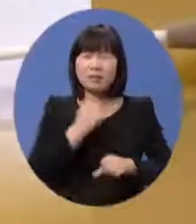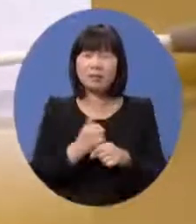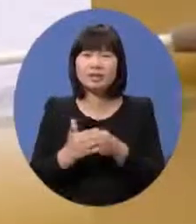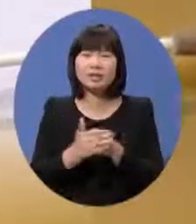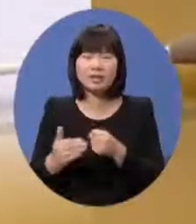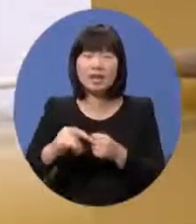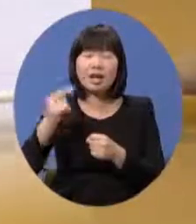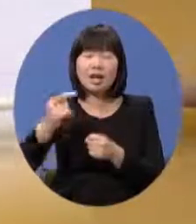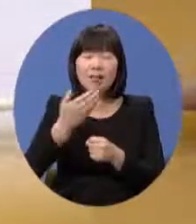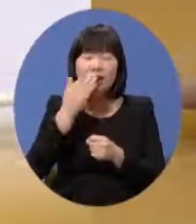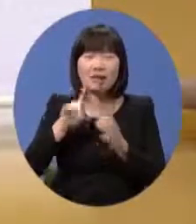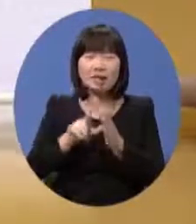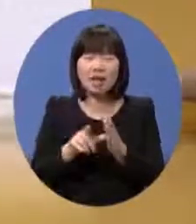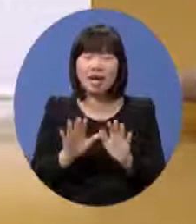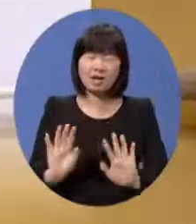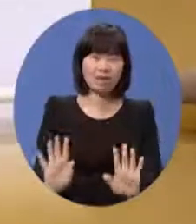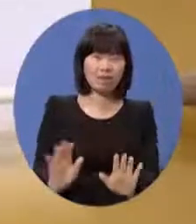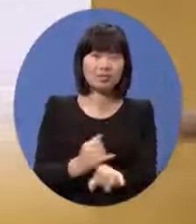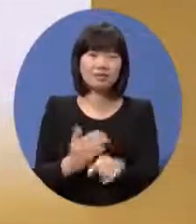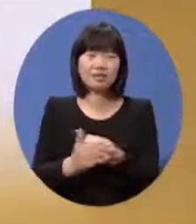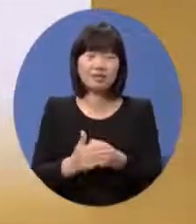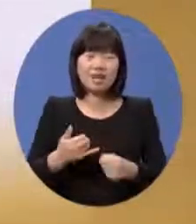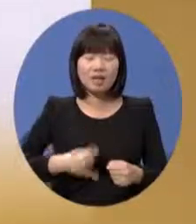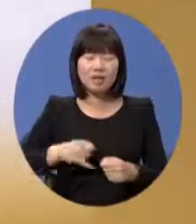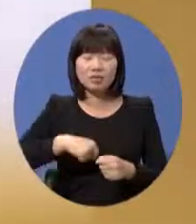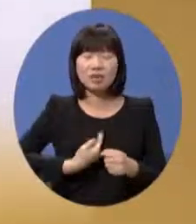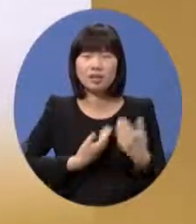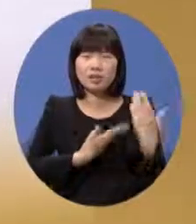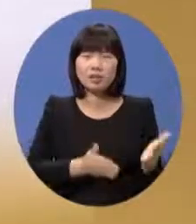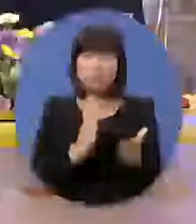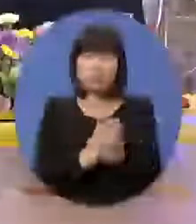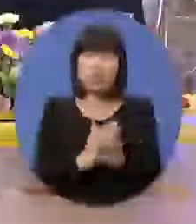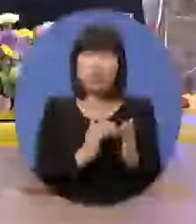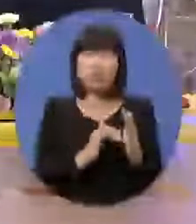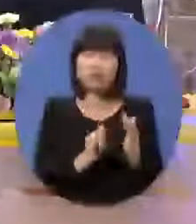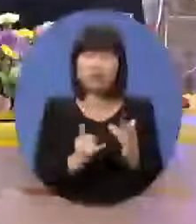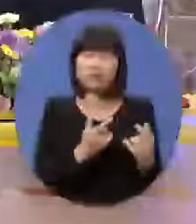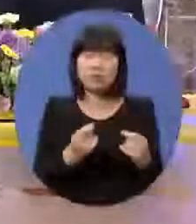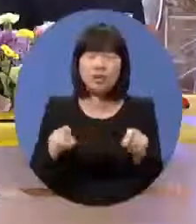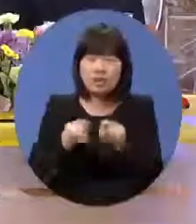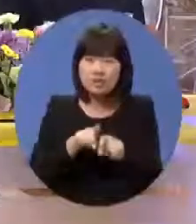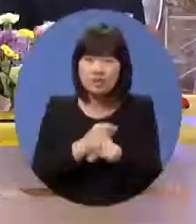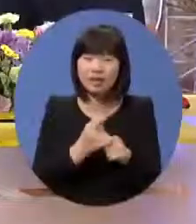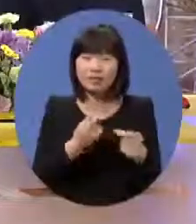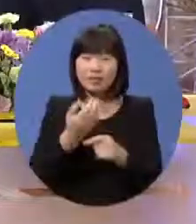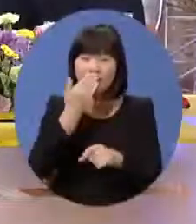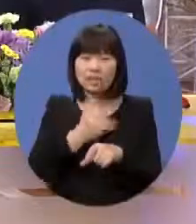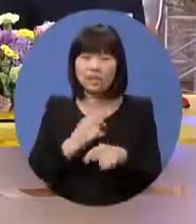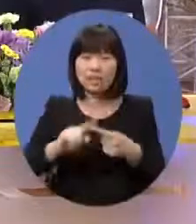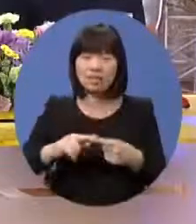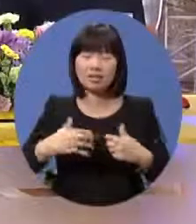밥시간에 밥을 안 먹습니다. 네. 그래서 절대 애 혼자 먹게 하지 말고요. 식사는 가족과 함께 같이 먹는다는 그런